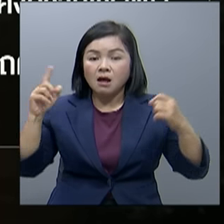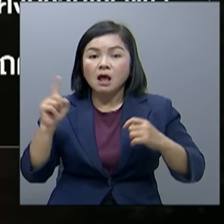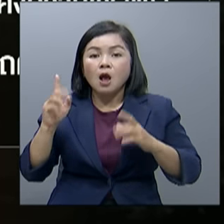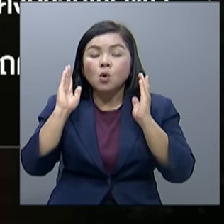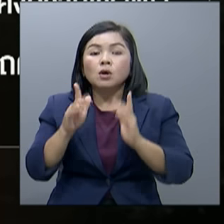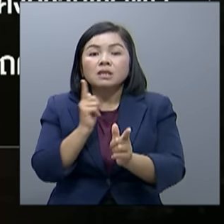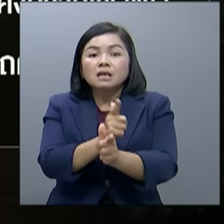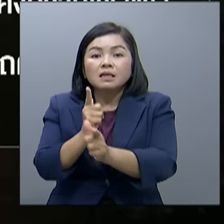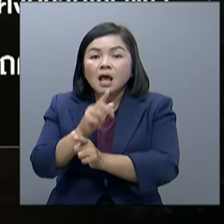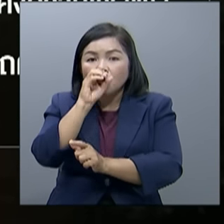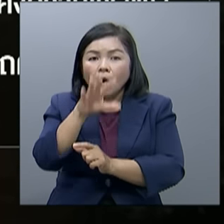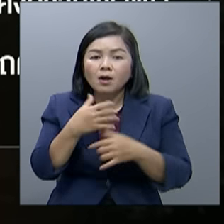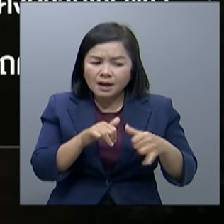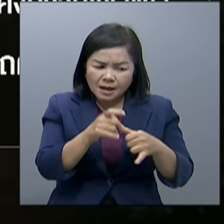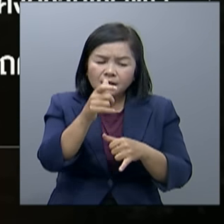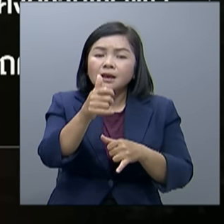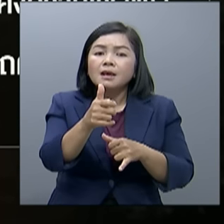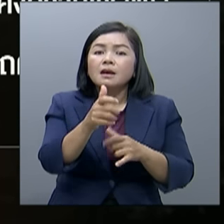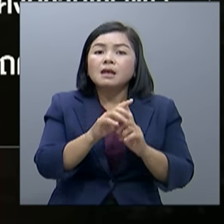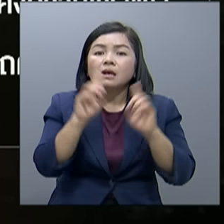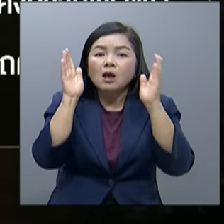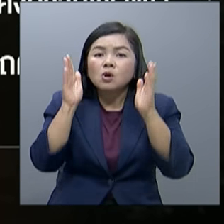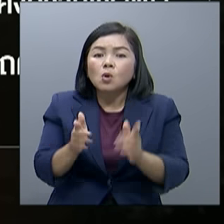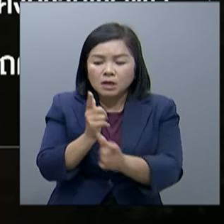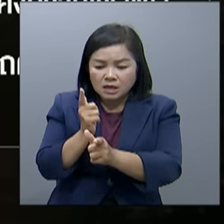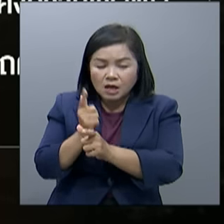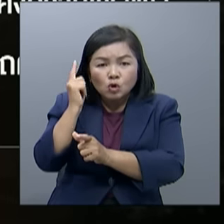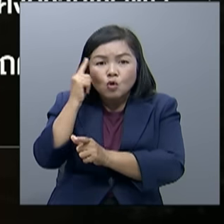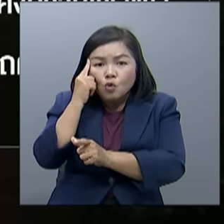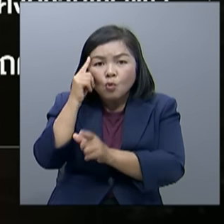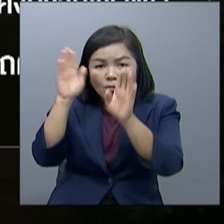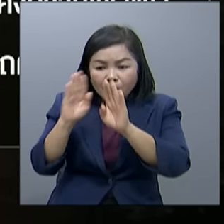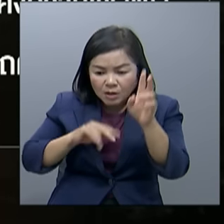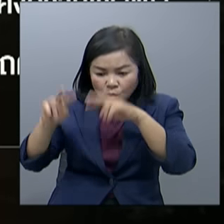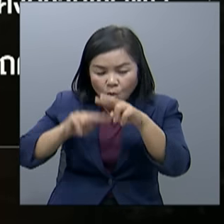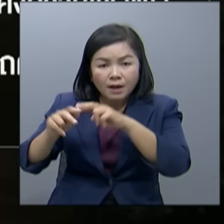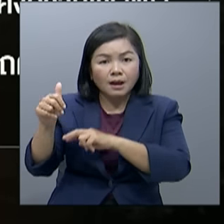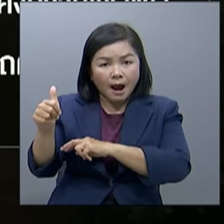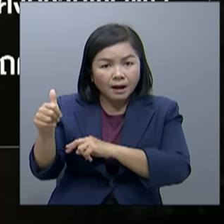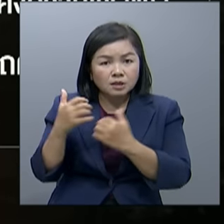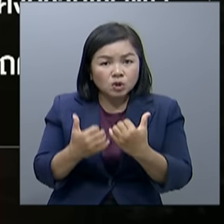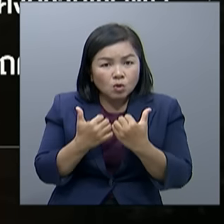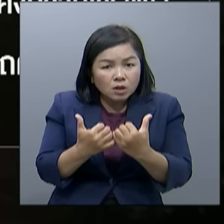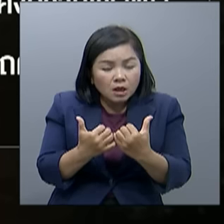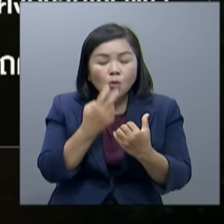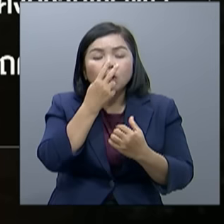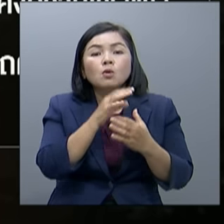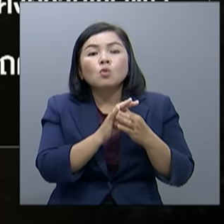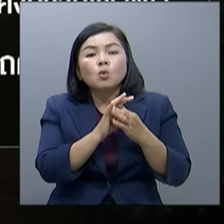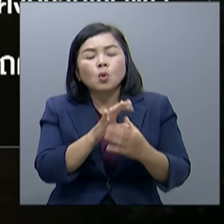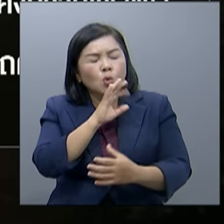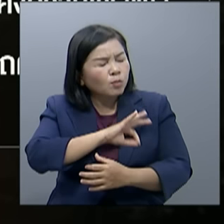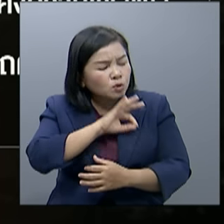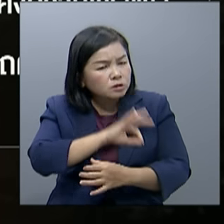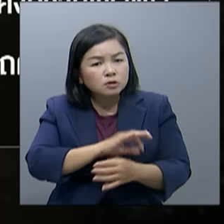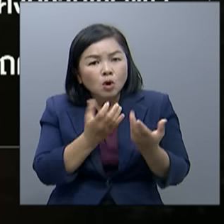ว่าจริงๆแล้วมันเป็นมิตรขี้เล่นนะคะแต่ว่าคนเลี้ยงก็ต้องมีความรู้แล้วก็สามารถควบคุมได้ตอนนี้สิ่งที่น่าเป็นห่วงก็คือสภาพจิต